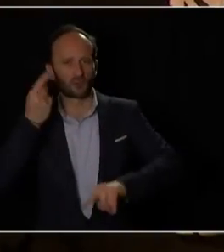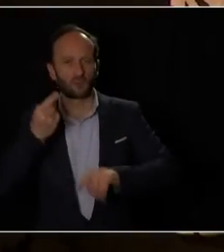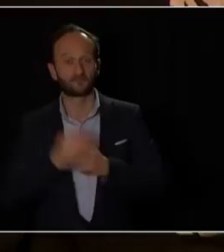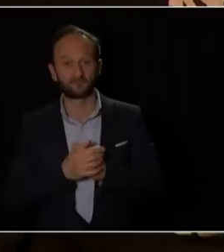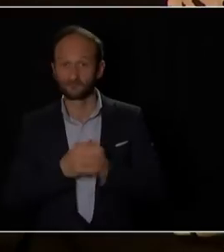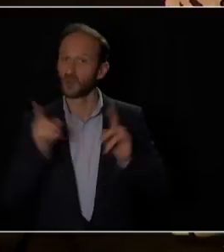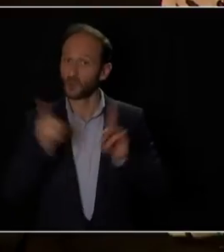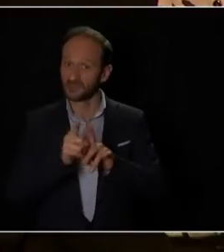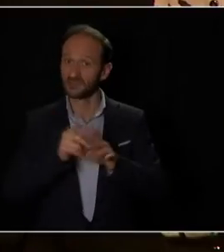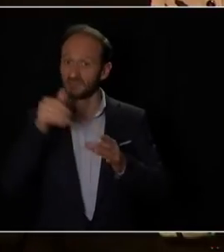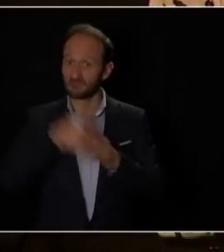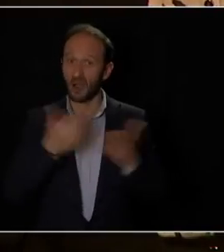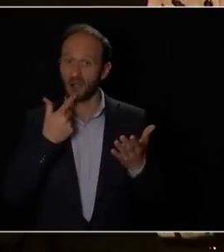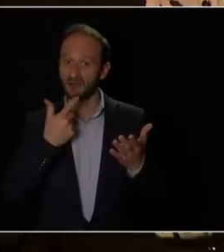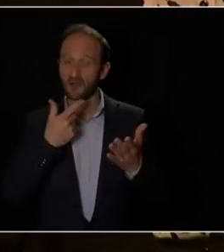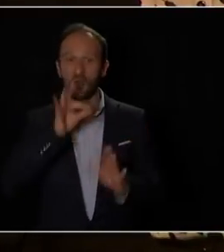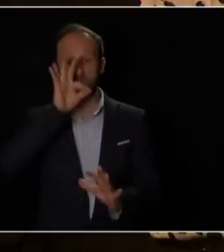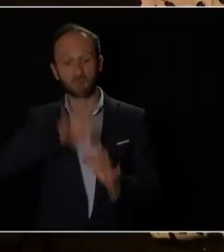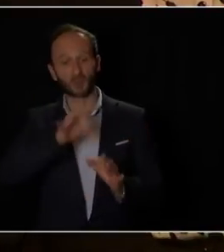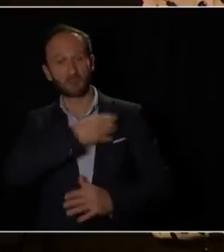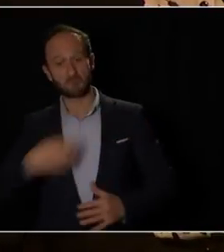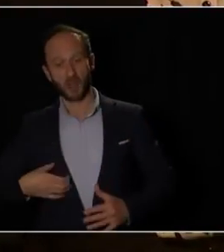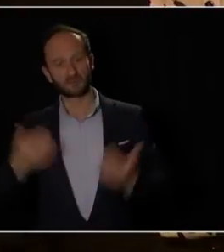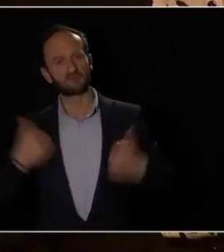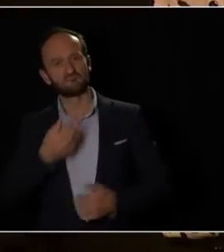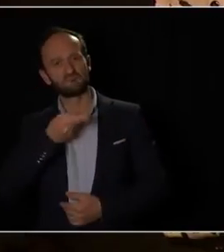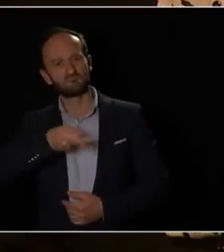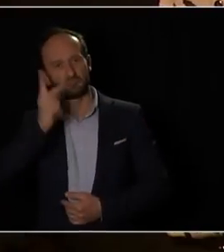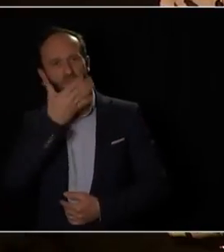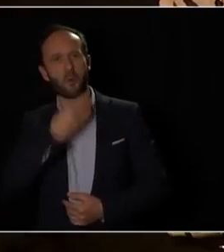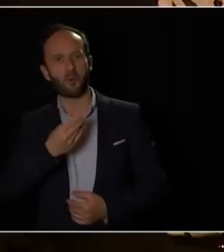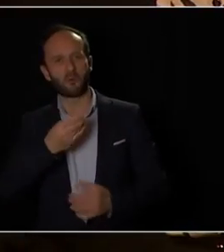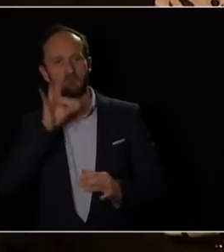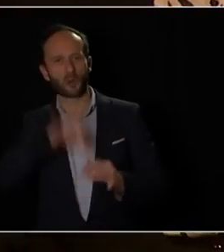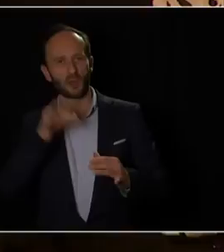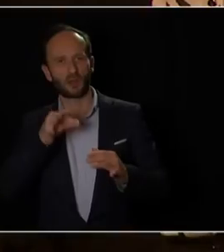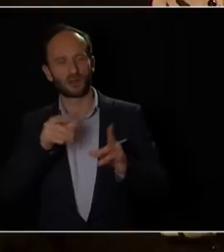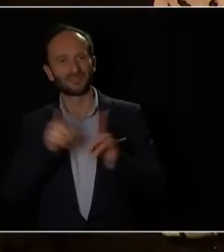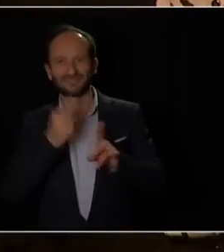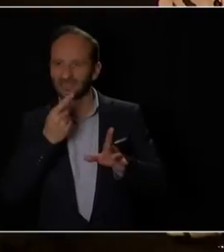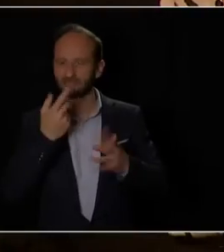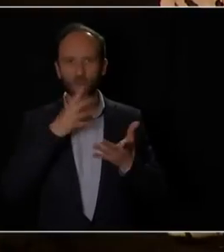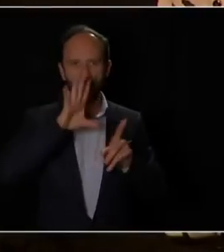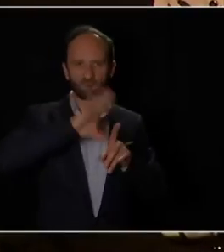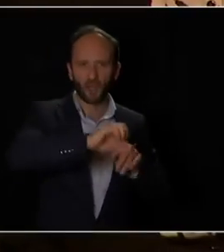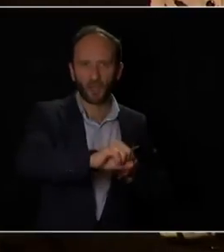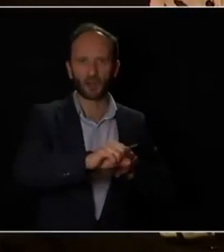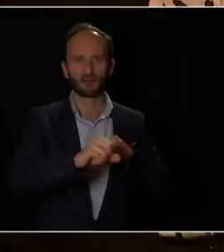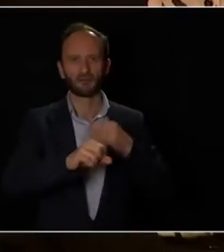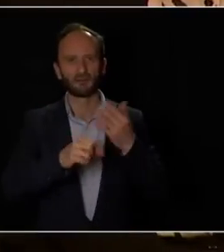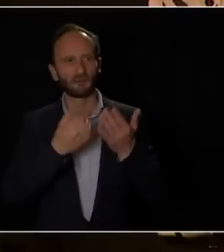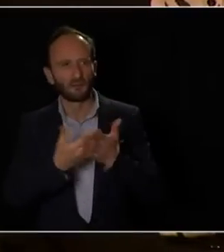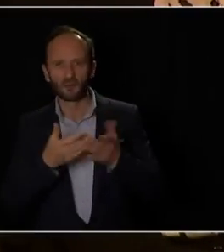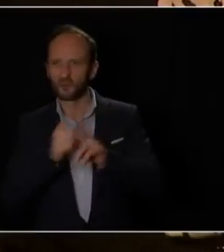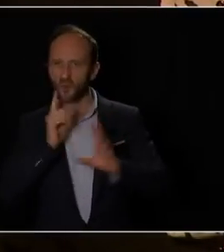du mandat de maire le plus beau des mandats. C'est celui du faire, F-A-I-R-E, du concret, du réel.